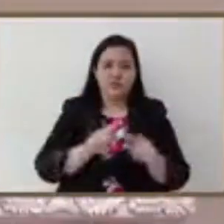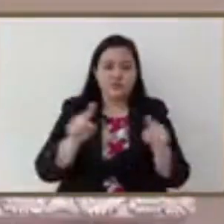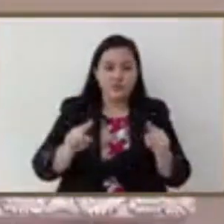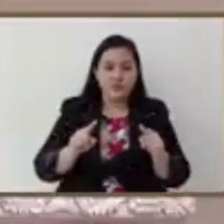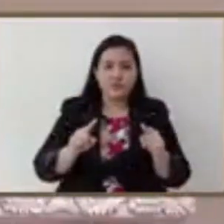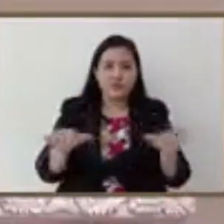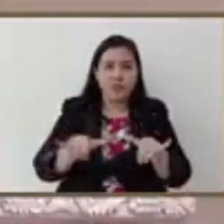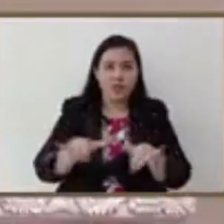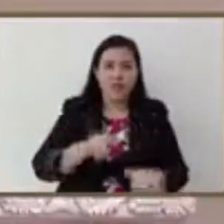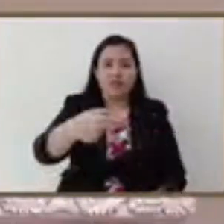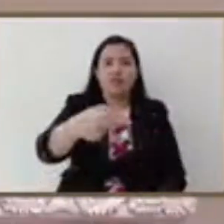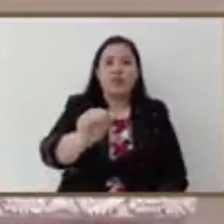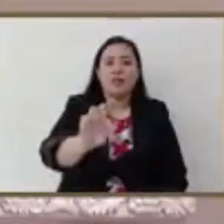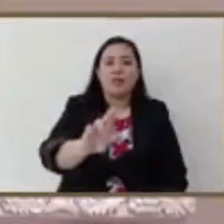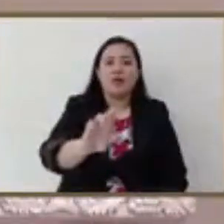harlot.